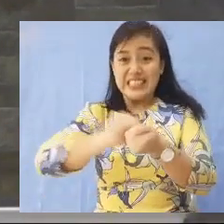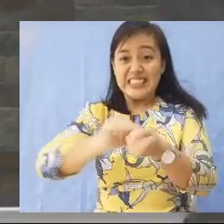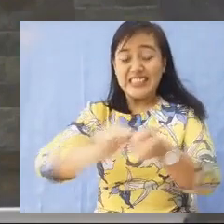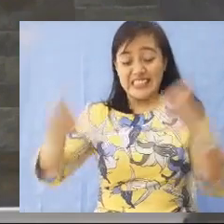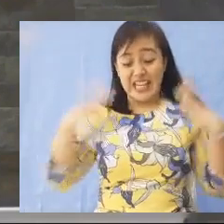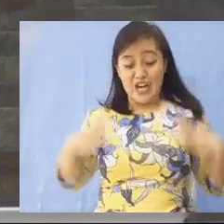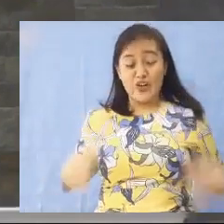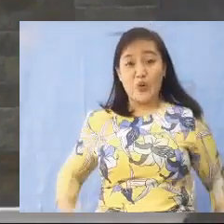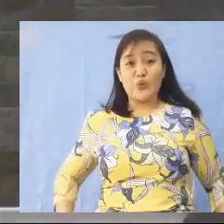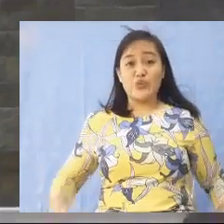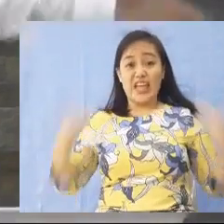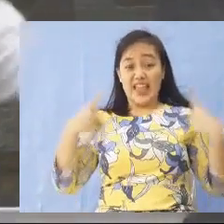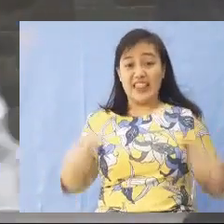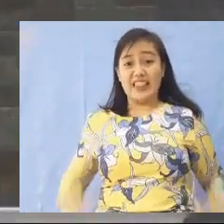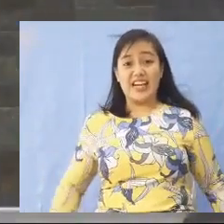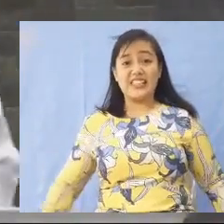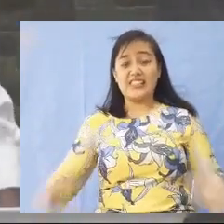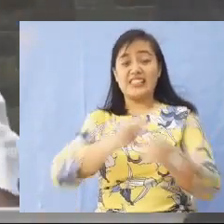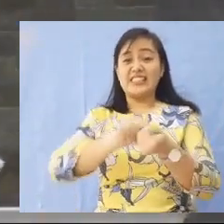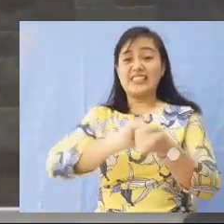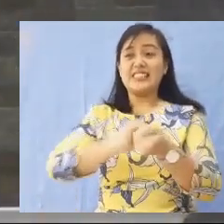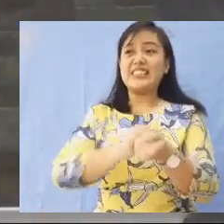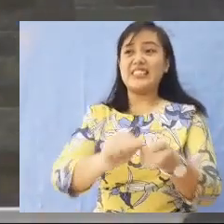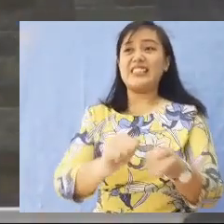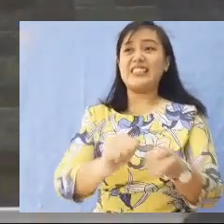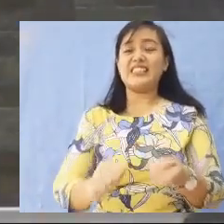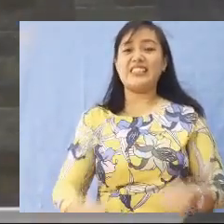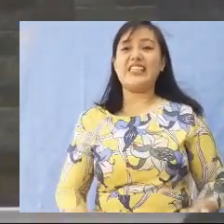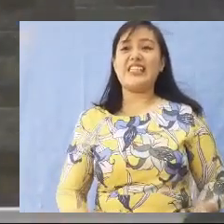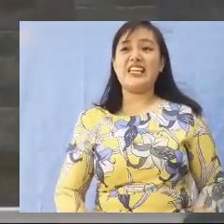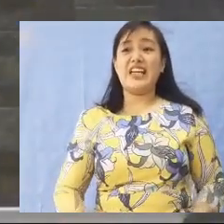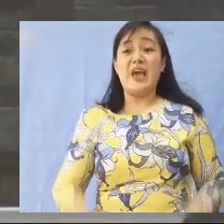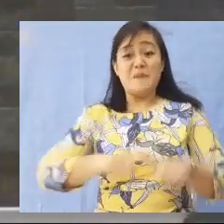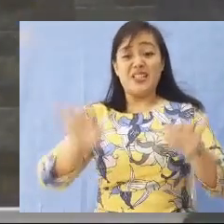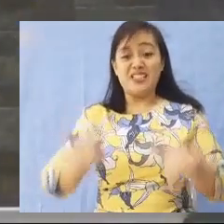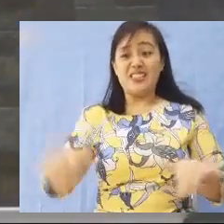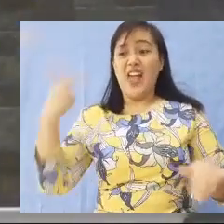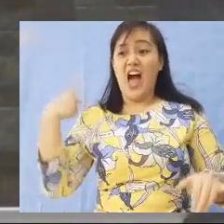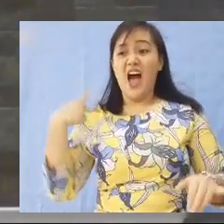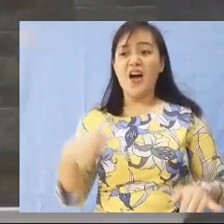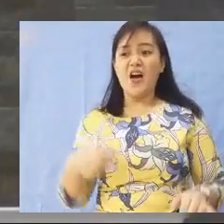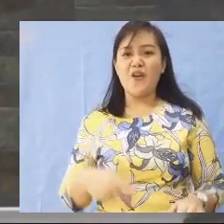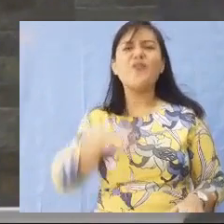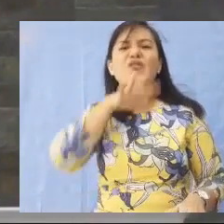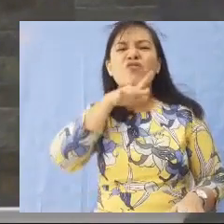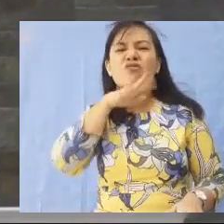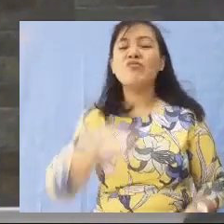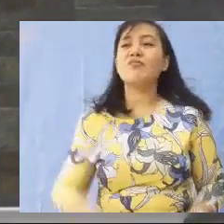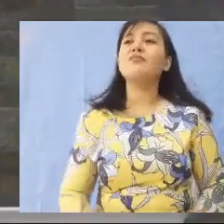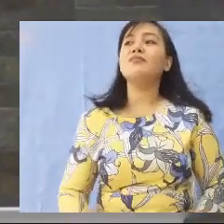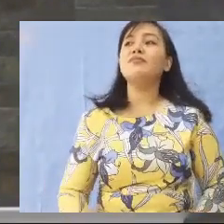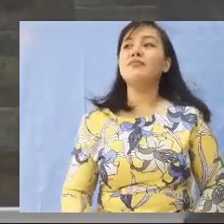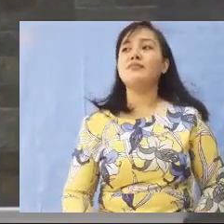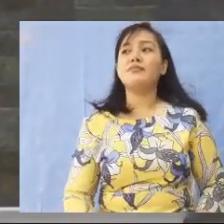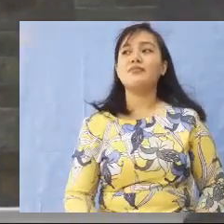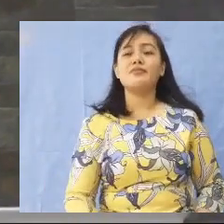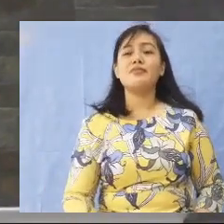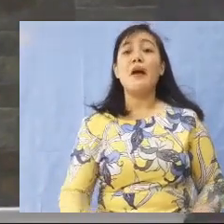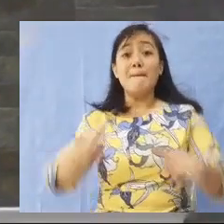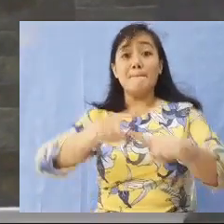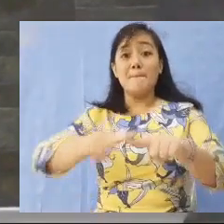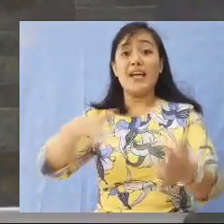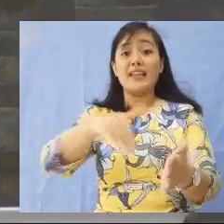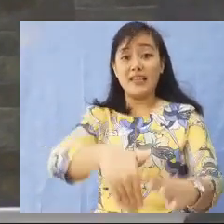sugat-sugat na yan. And then, hindi pa rin natatanggal yung dumi. Pero alam nyo po, sa Biblia po, ang sabi ng